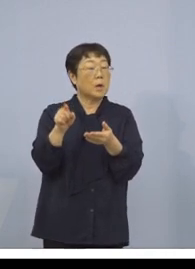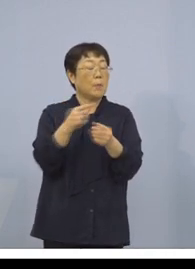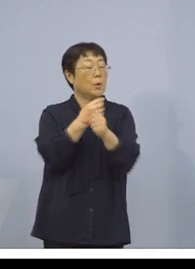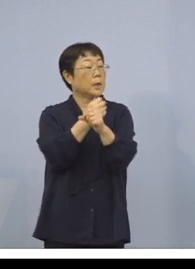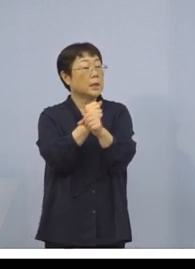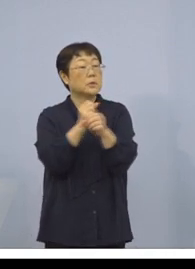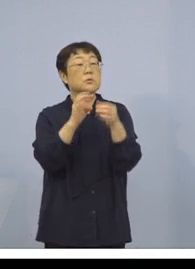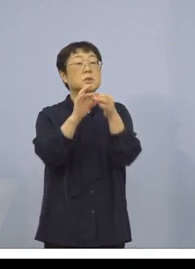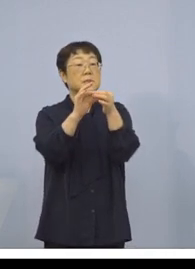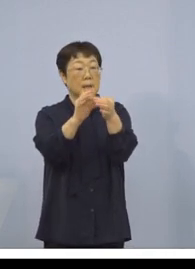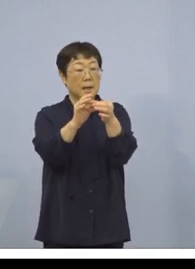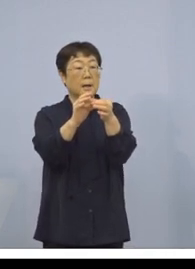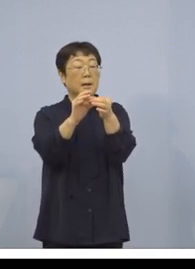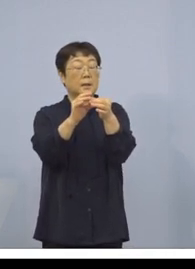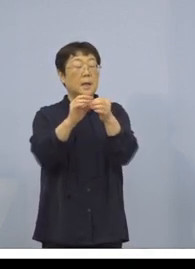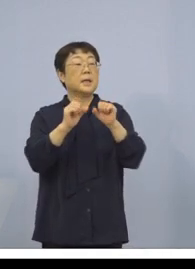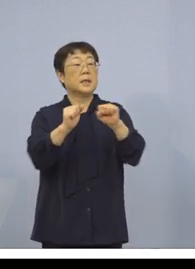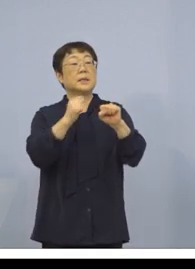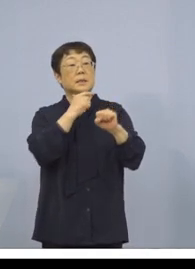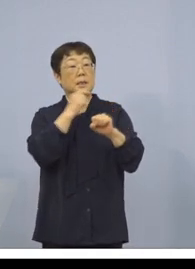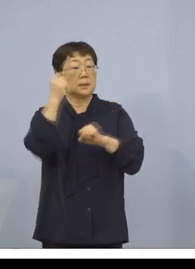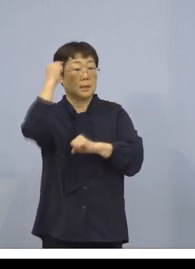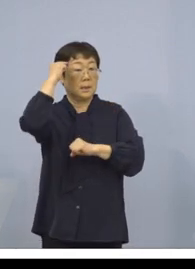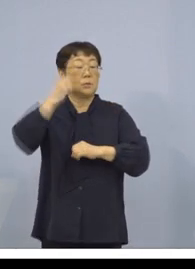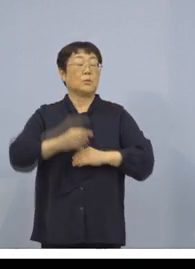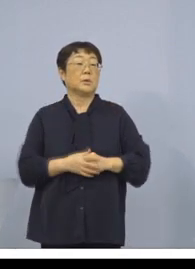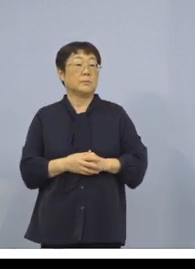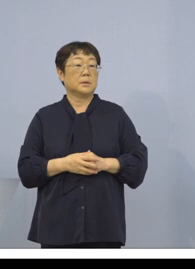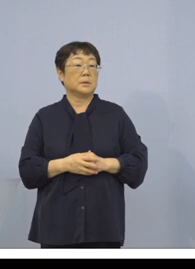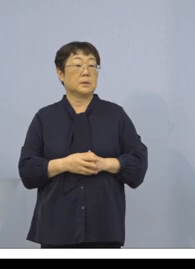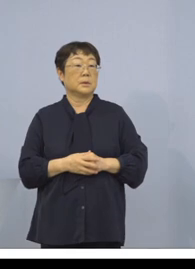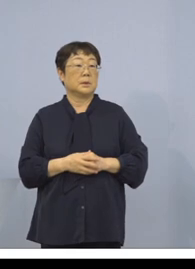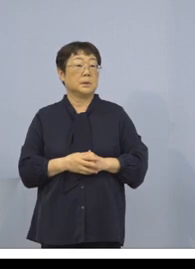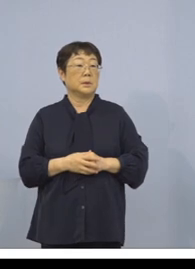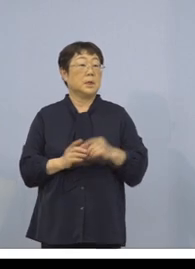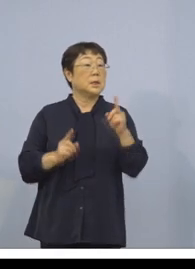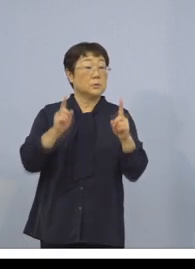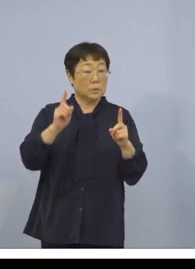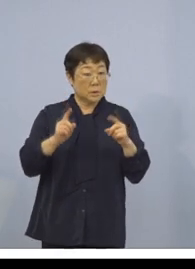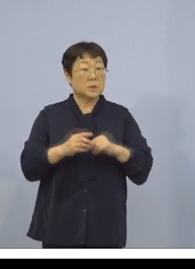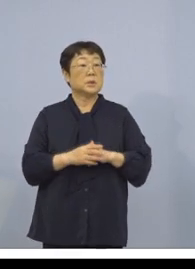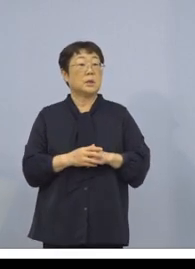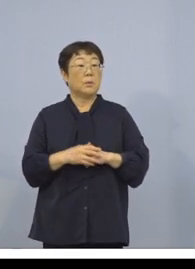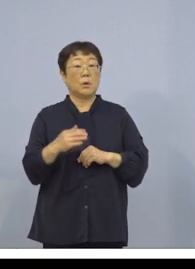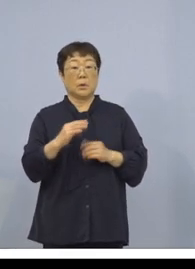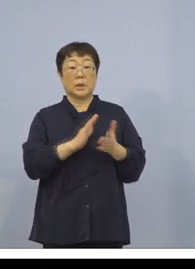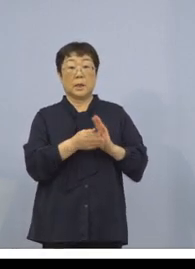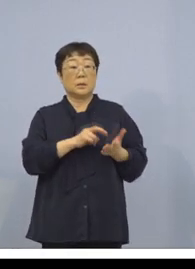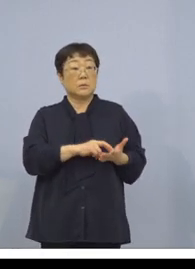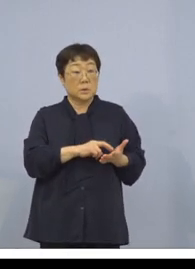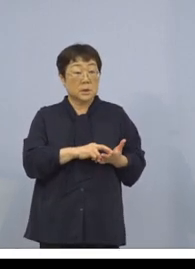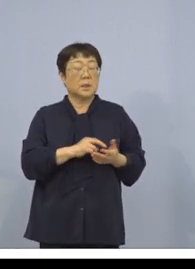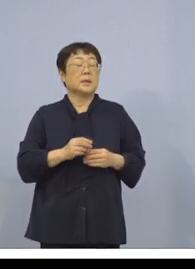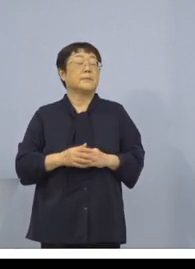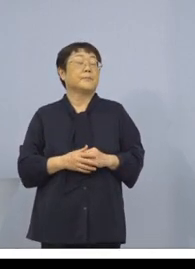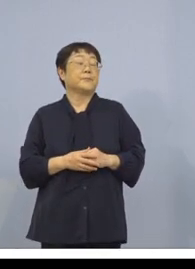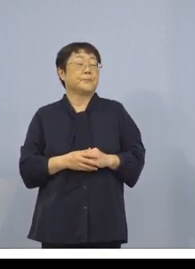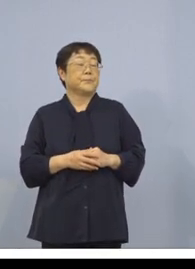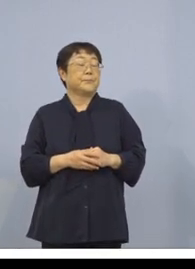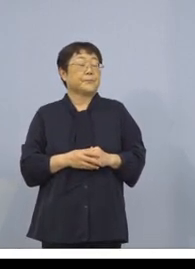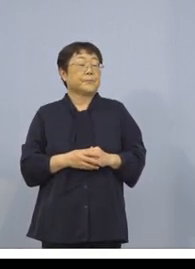研究しながらですね、まあ、やっていきたいなと思います。まあ、いずれにしろそうは言ったって私ども、